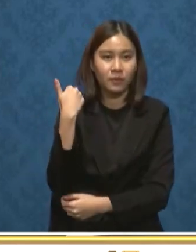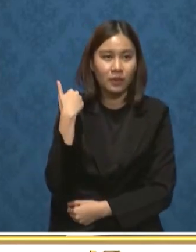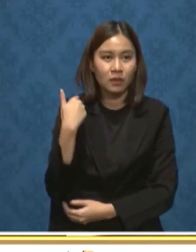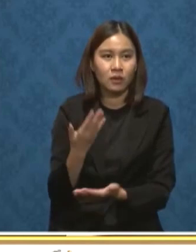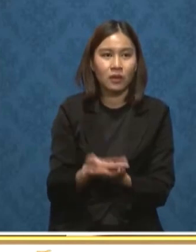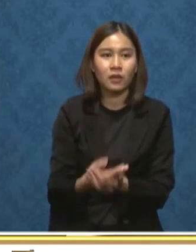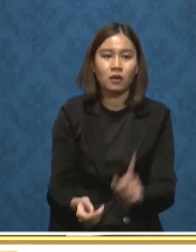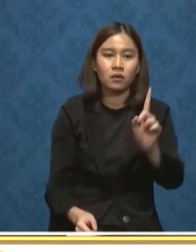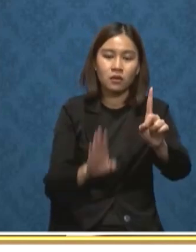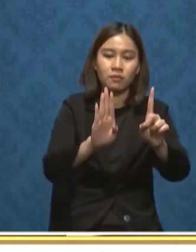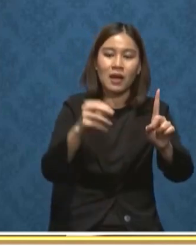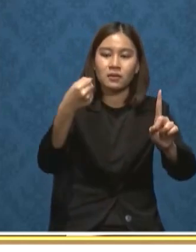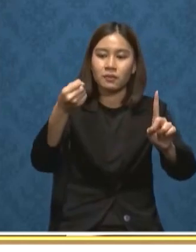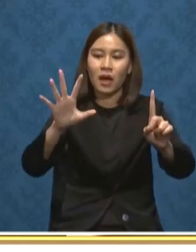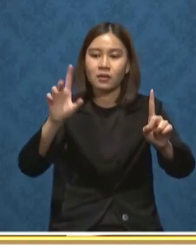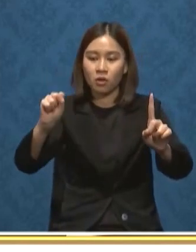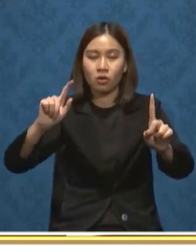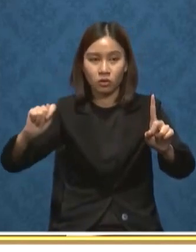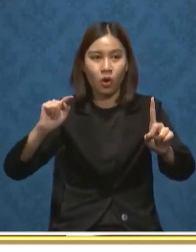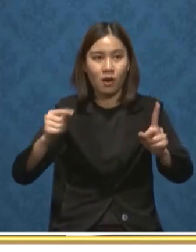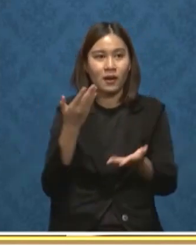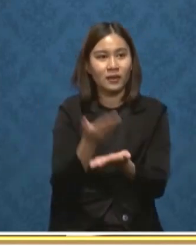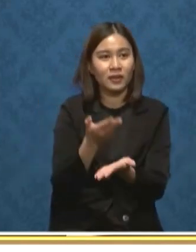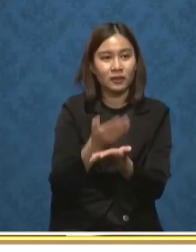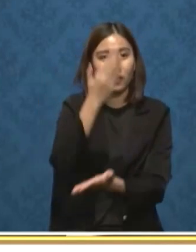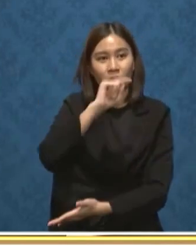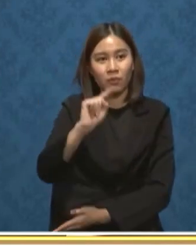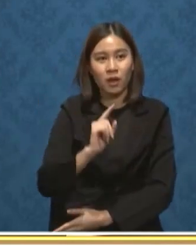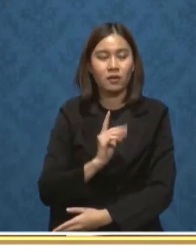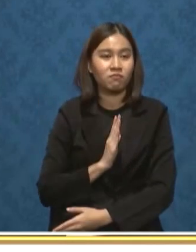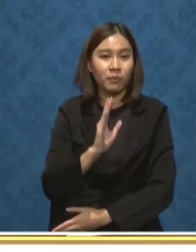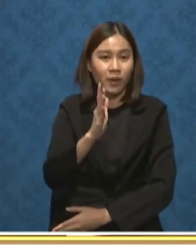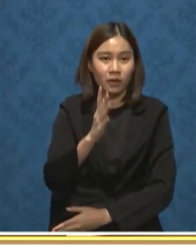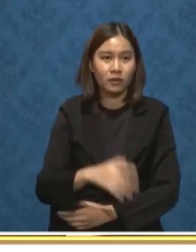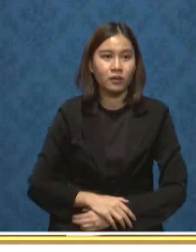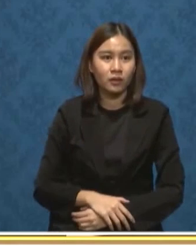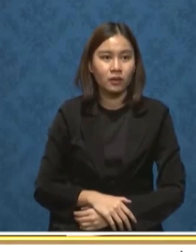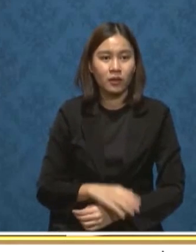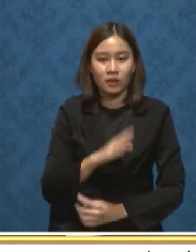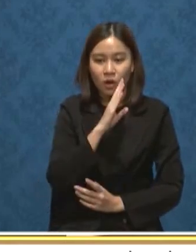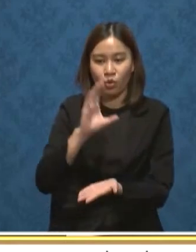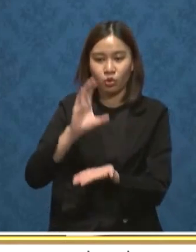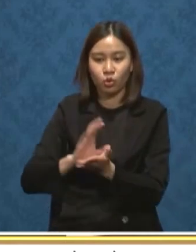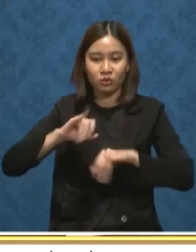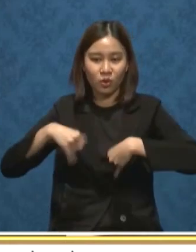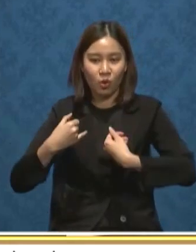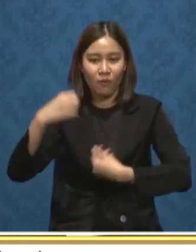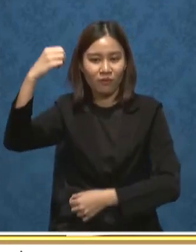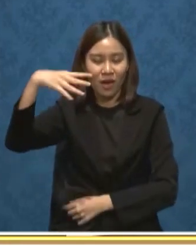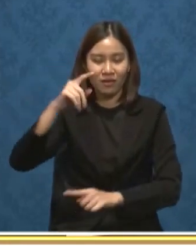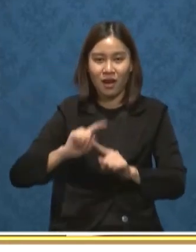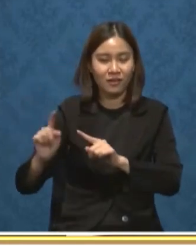1.15 สตางคือตั้งราคาเพื่อไม่ใหทำมากกว่าที่ในทุนพลังงานหน้าเดิมๆ